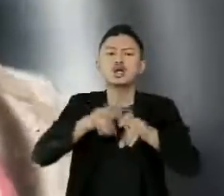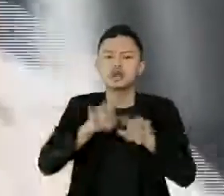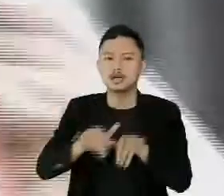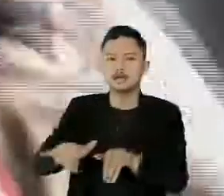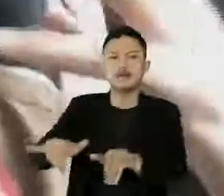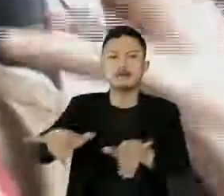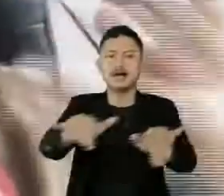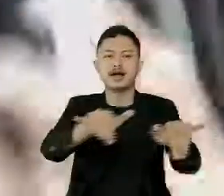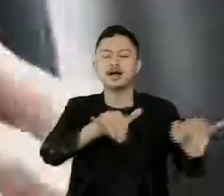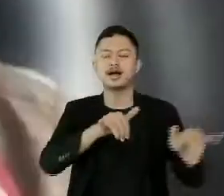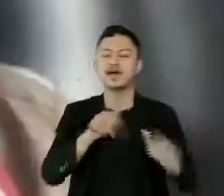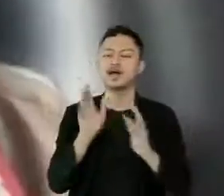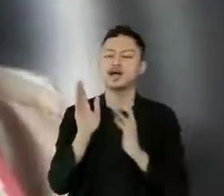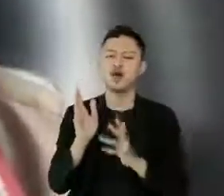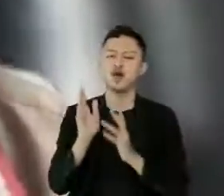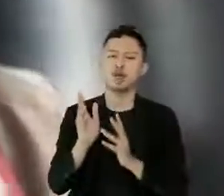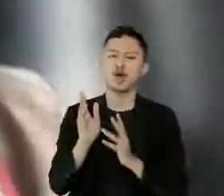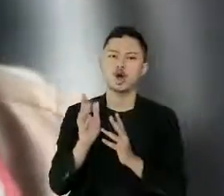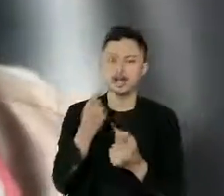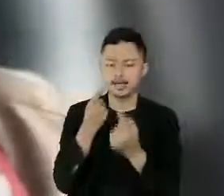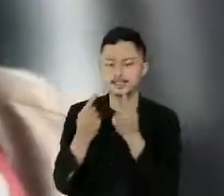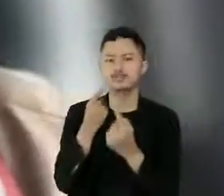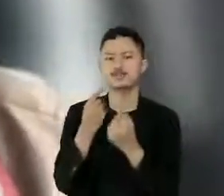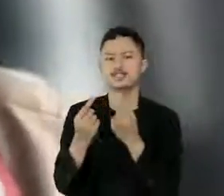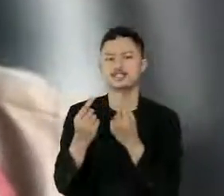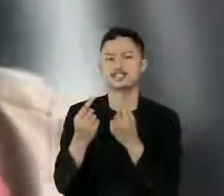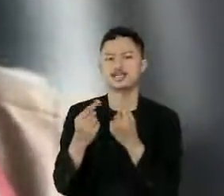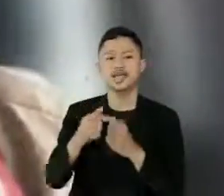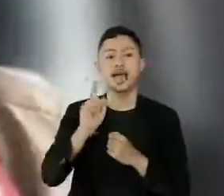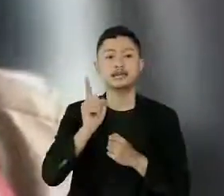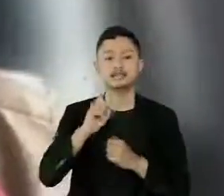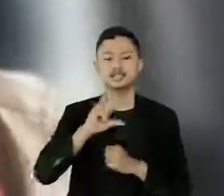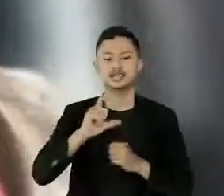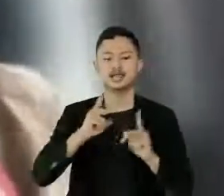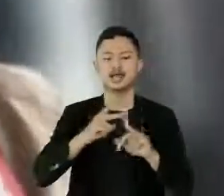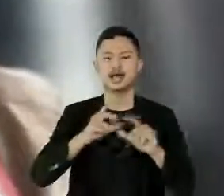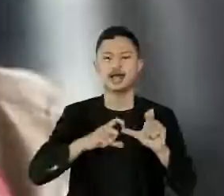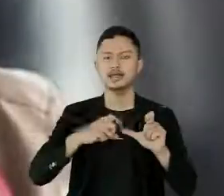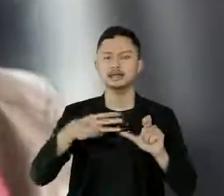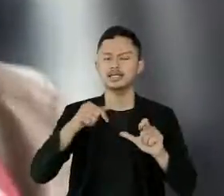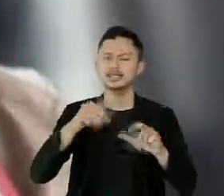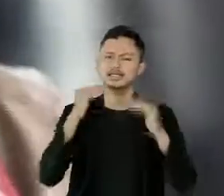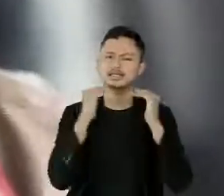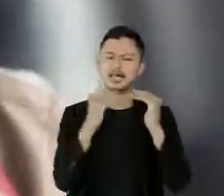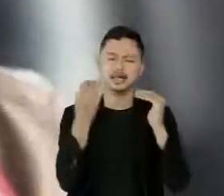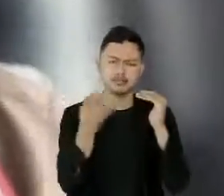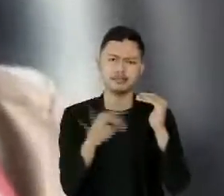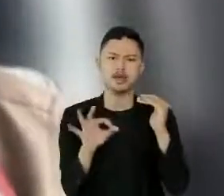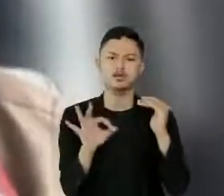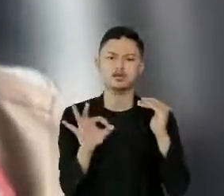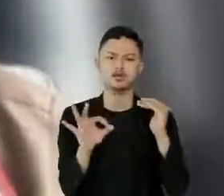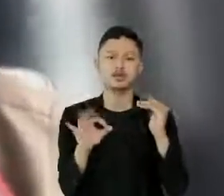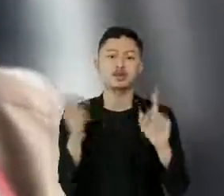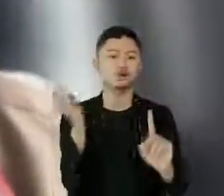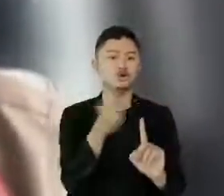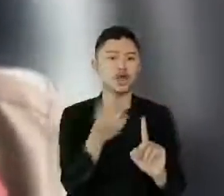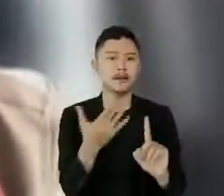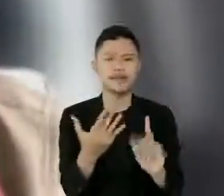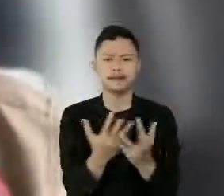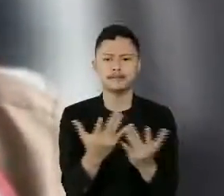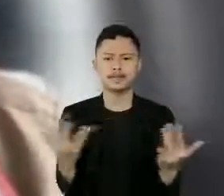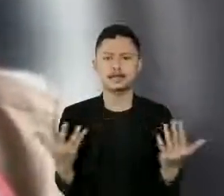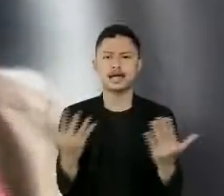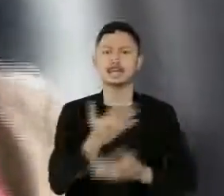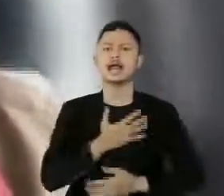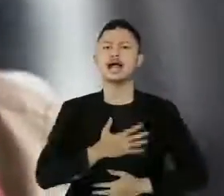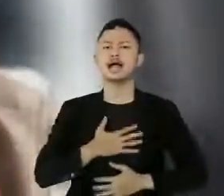ini merupakan satu standar bersama yang menghadirkan rasa aman dan nyaman